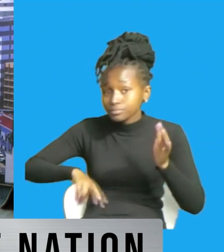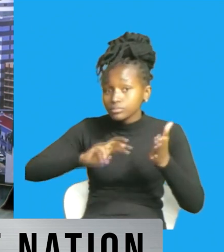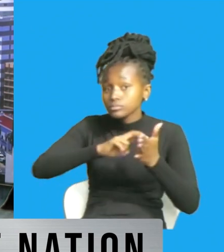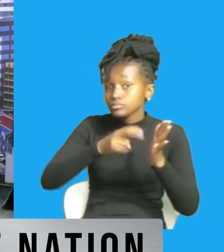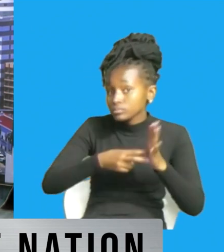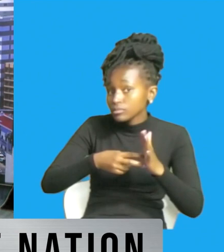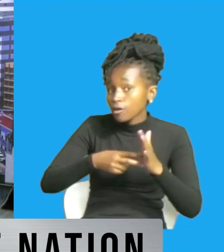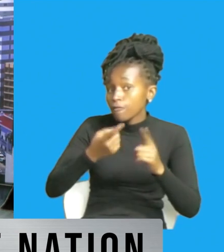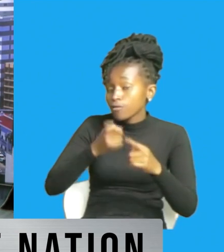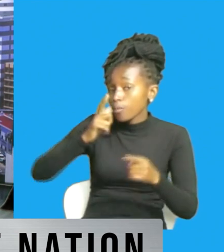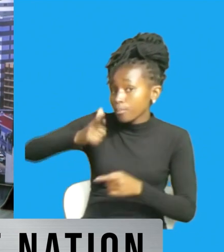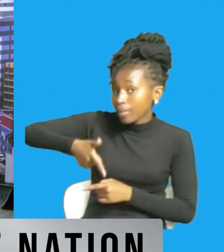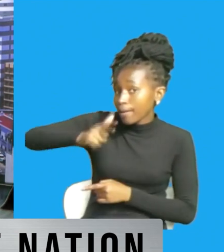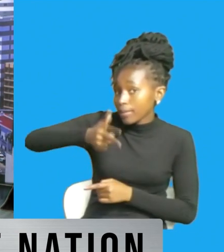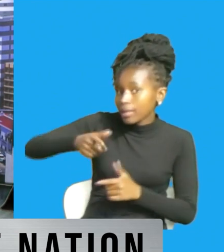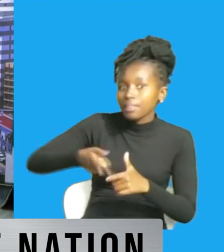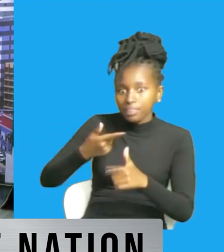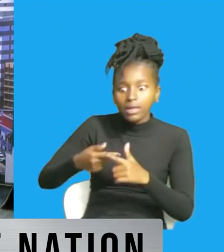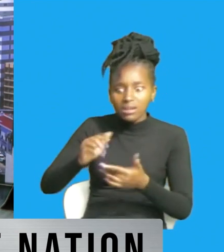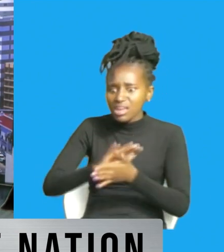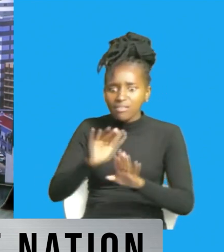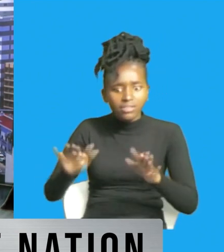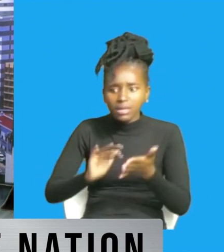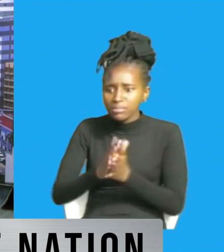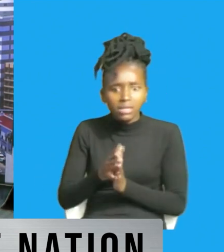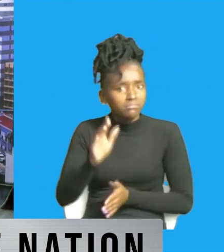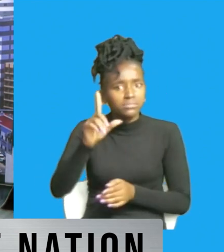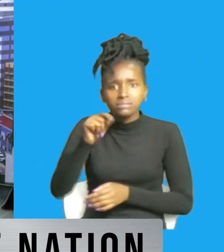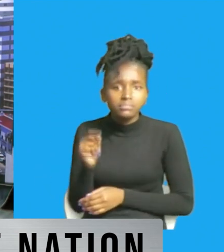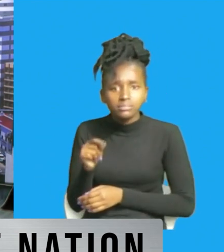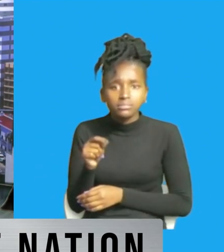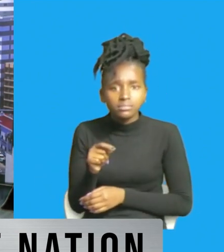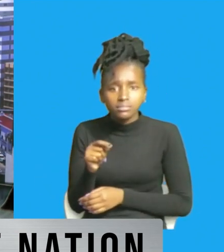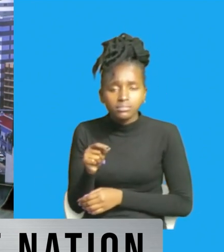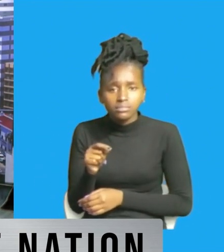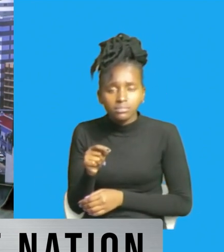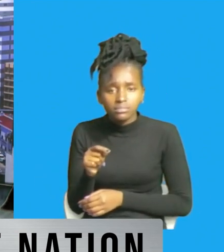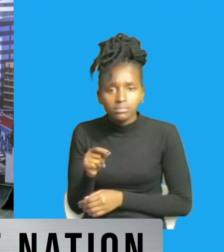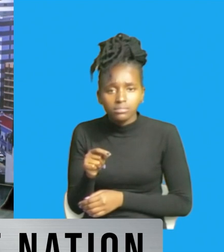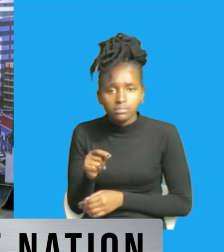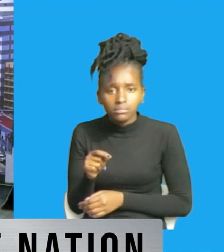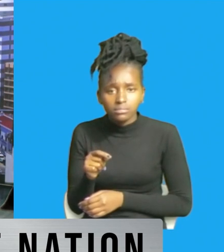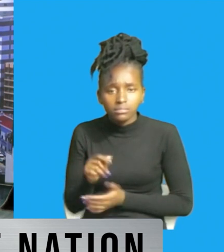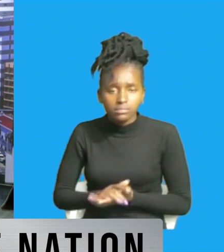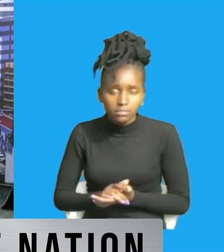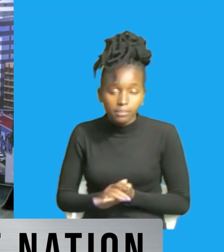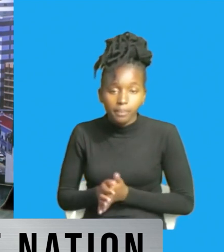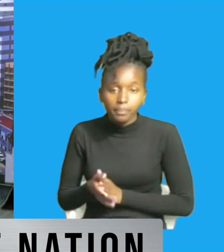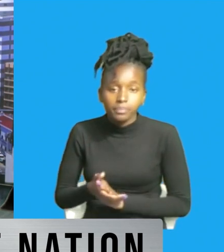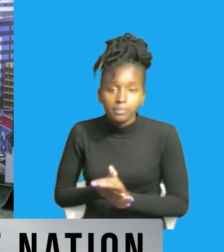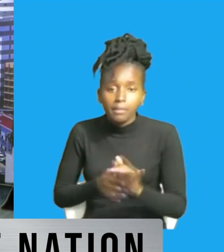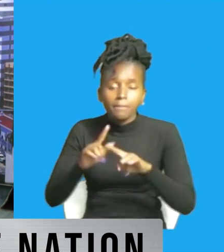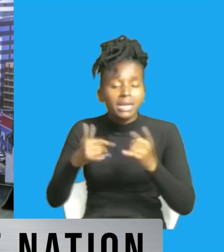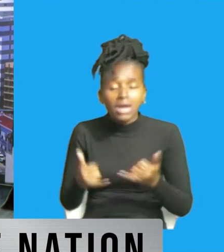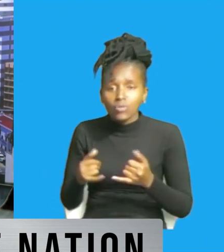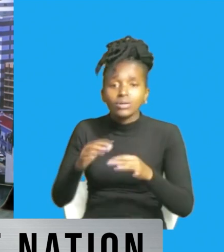nyingine wanasema ni subsidies, but ni ukweli mambo ya subsidies inamaanisha ni pesa unatoa katika serikali ulipe watu, na kulikuwa na